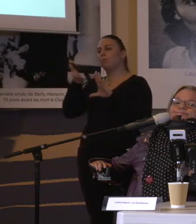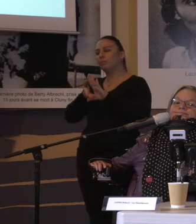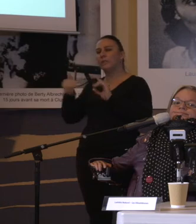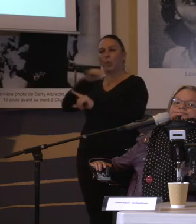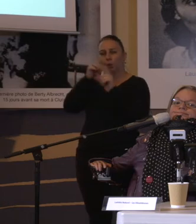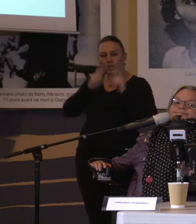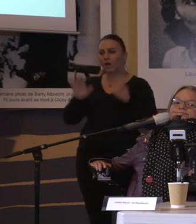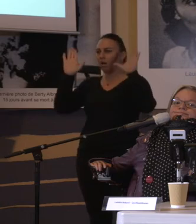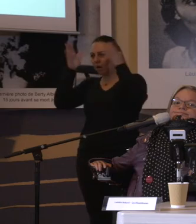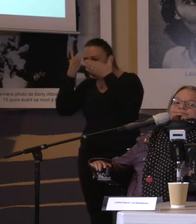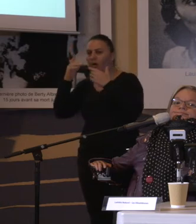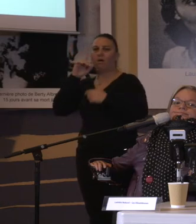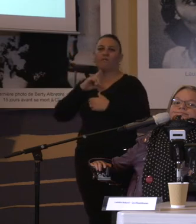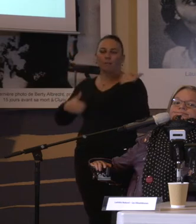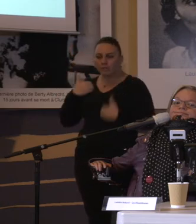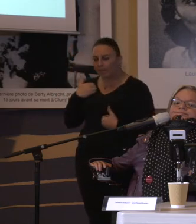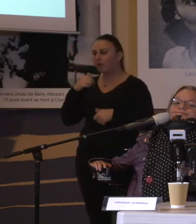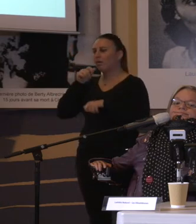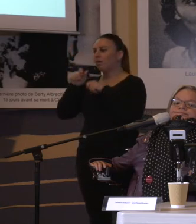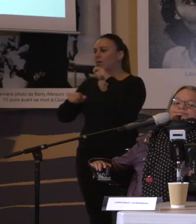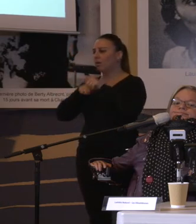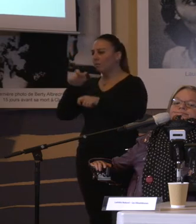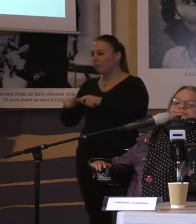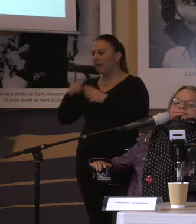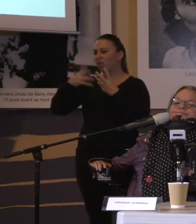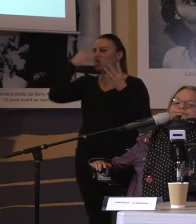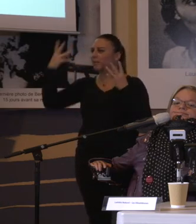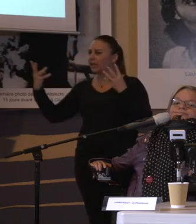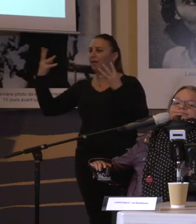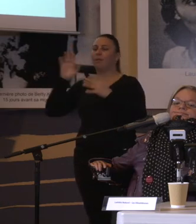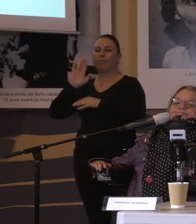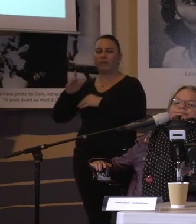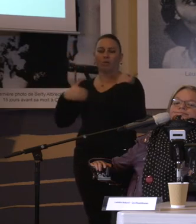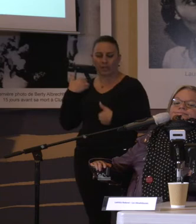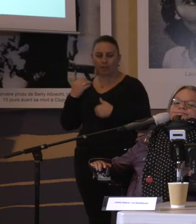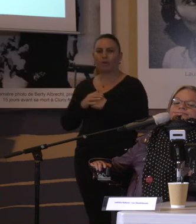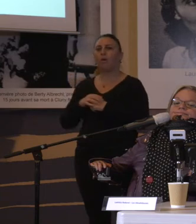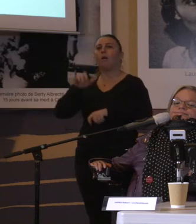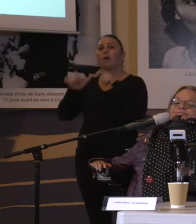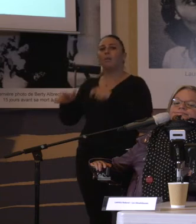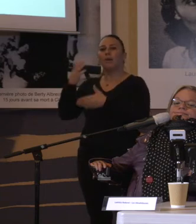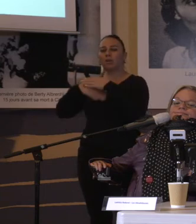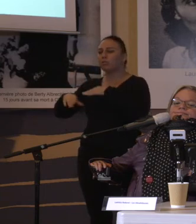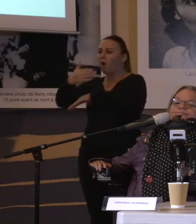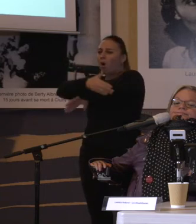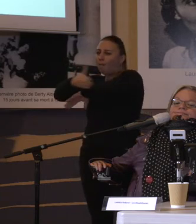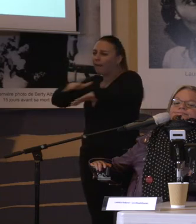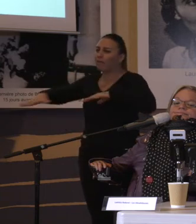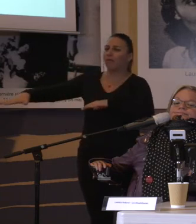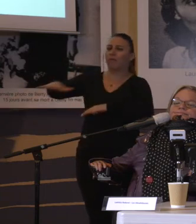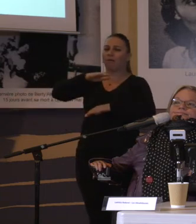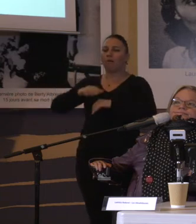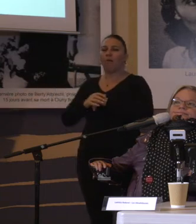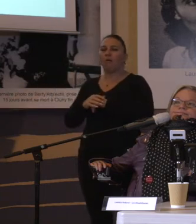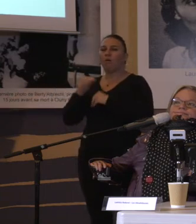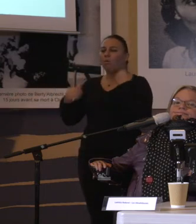personnes autistes, aux femmes handicapées, aux personnes LGBTI handicapées, aux personnes vivant dans les zones rurales, aux personnes roms